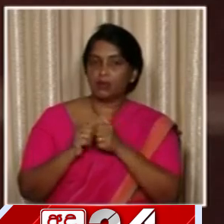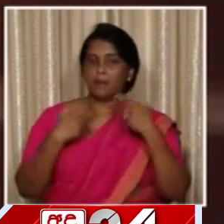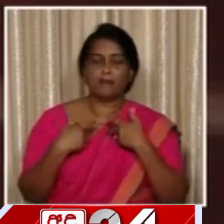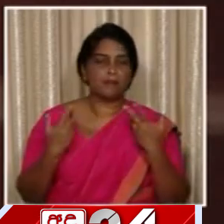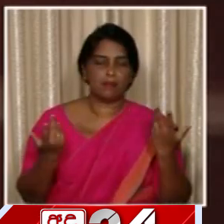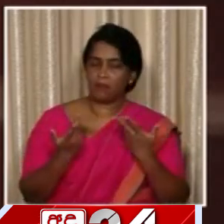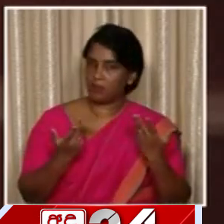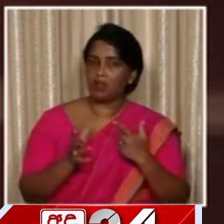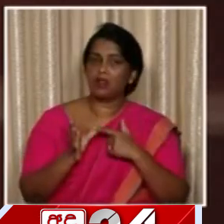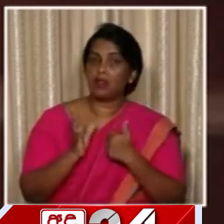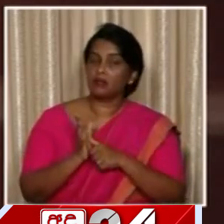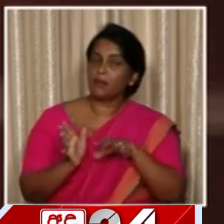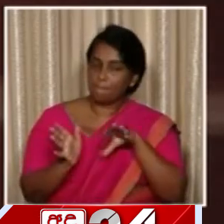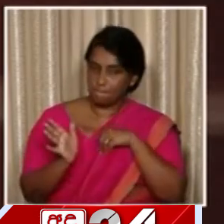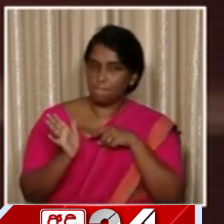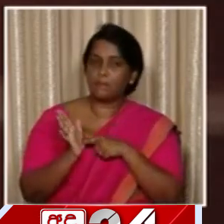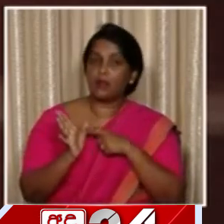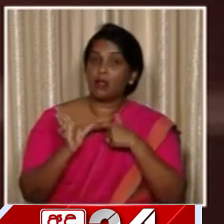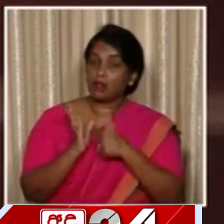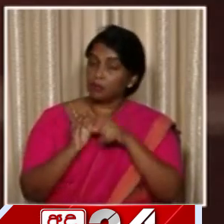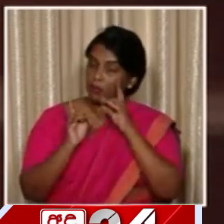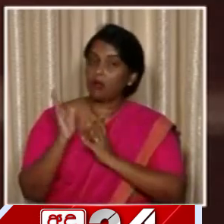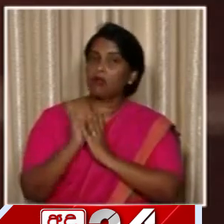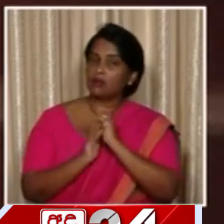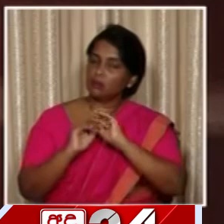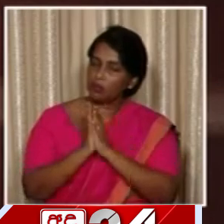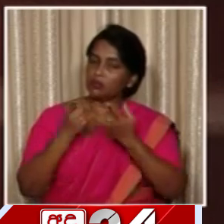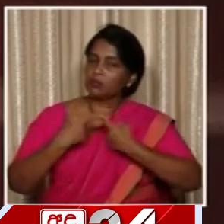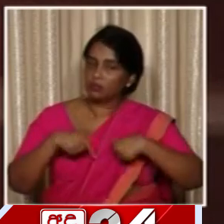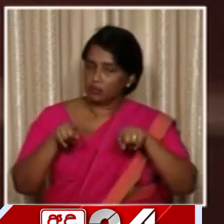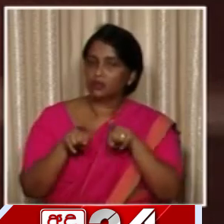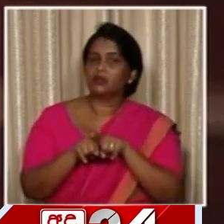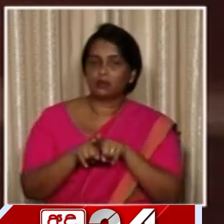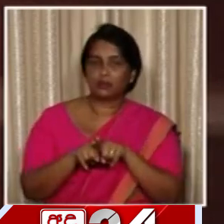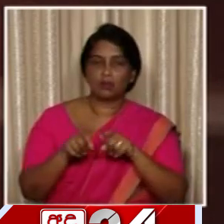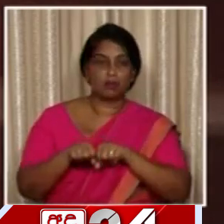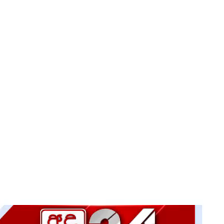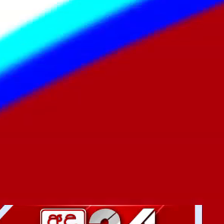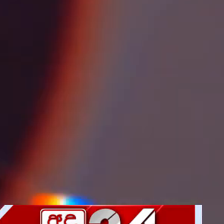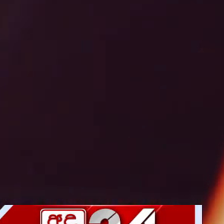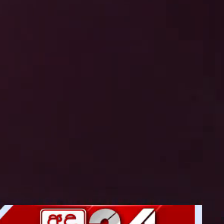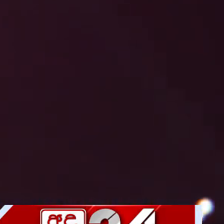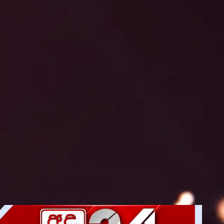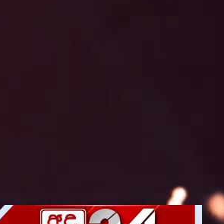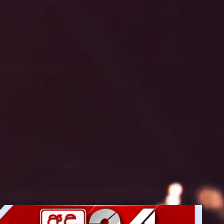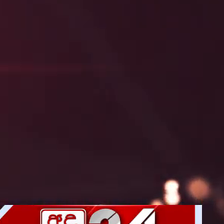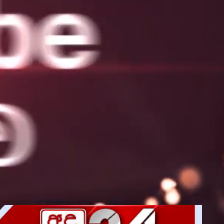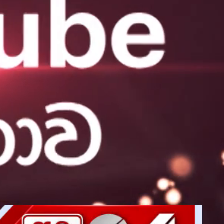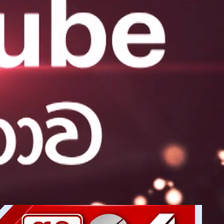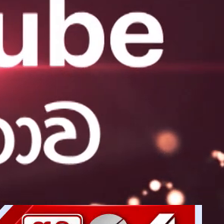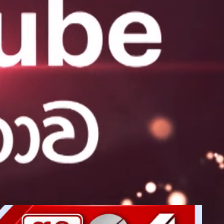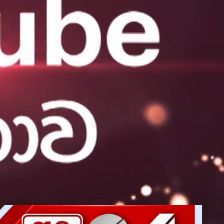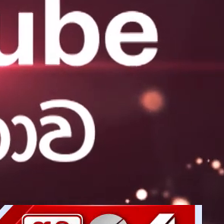නැහැ. මේ පනත වළංගුයි මේ පනත යටතේ තියෙන වරප්‍රසාද සියලු දෙනාට තියෙනවා. ඒක කාටවත් උල්ලංඝනය කරන්න බෑ. අද